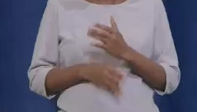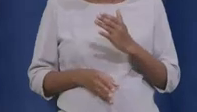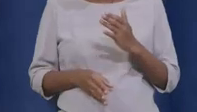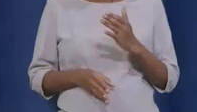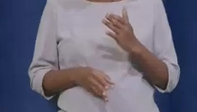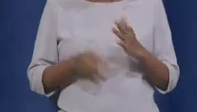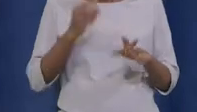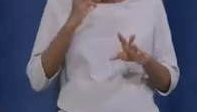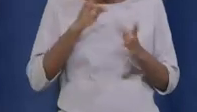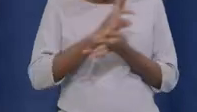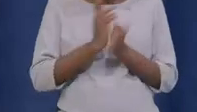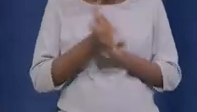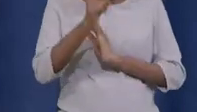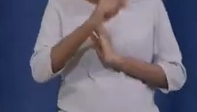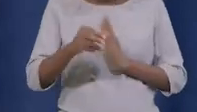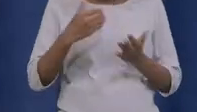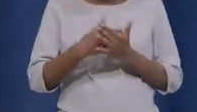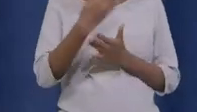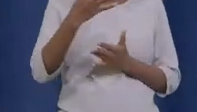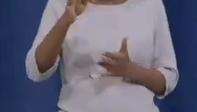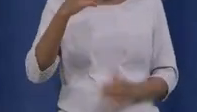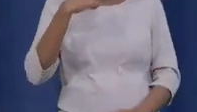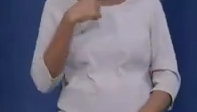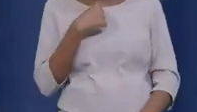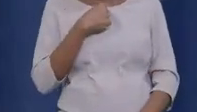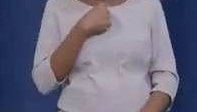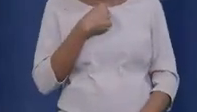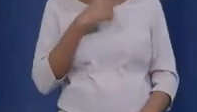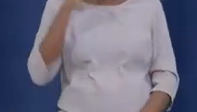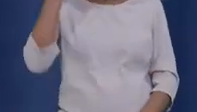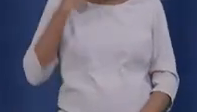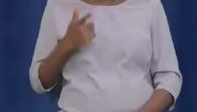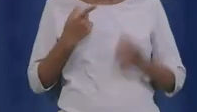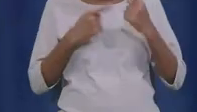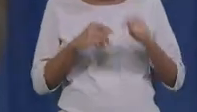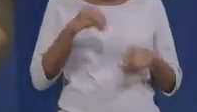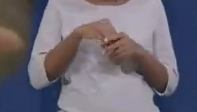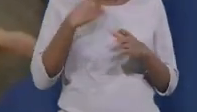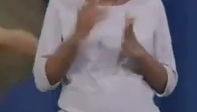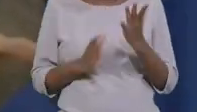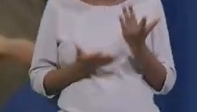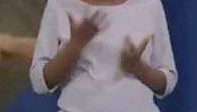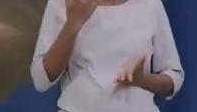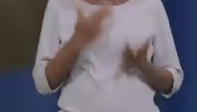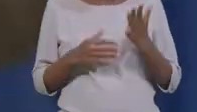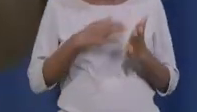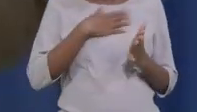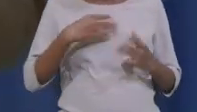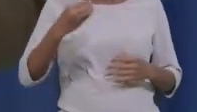Je réprimande ce que j'aime. Achetez de moi l'or éprouvé par le